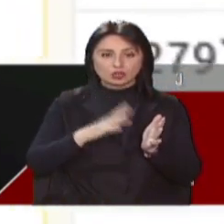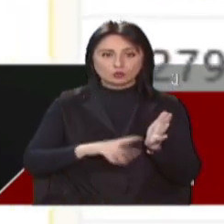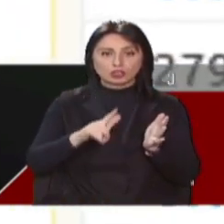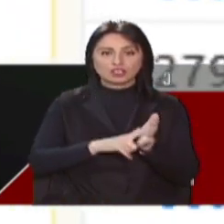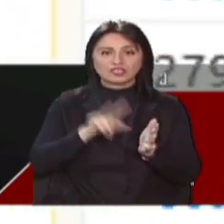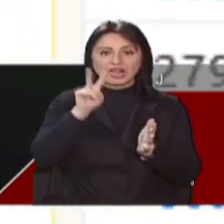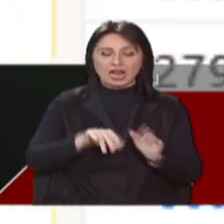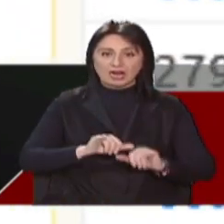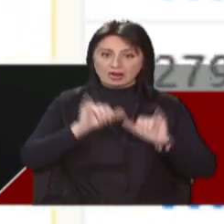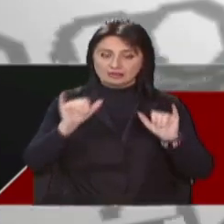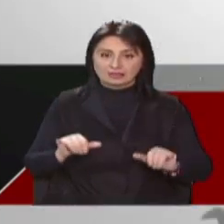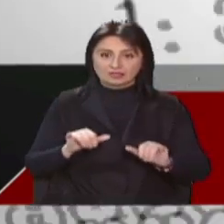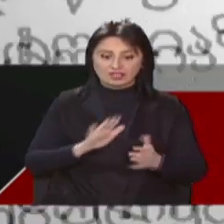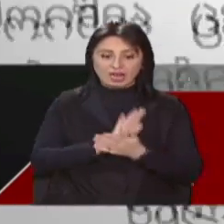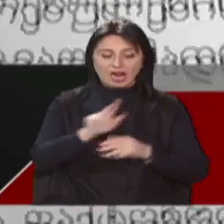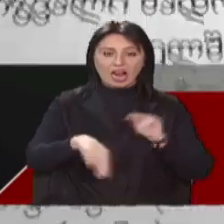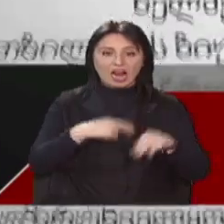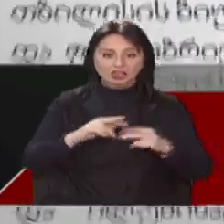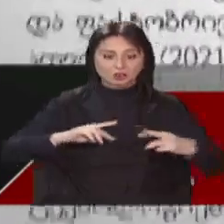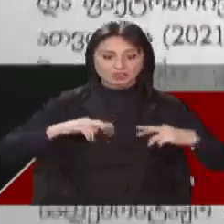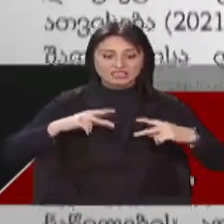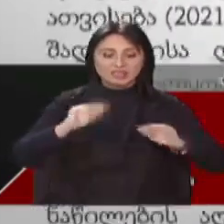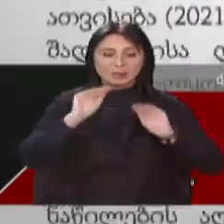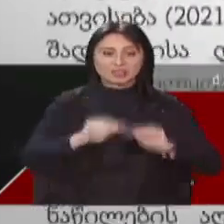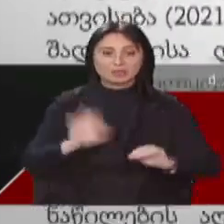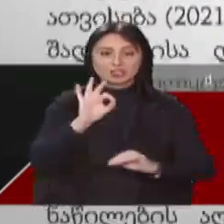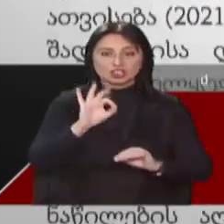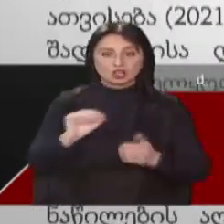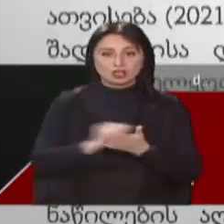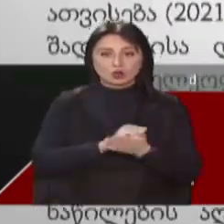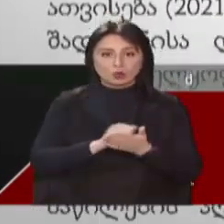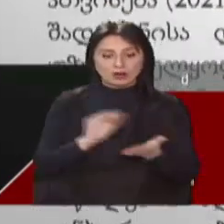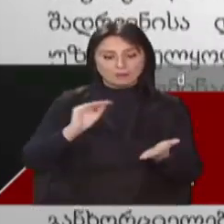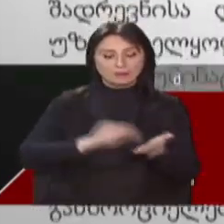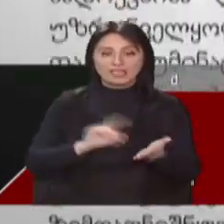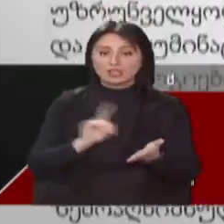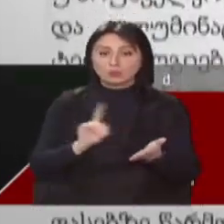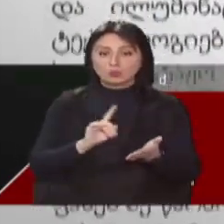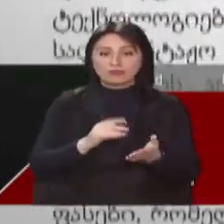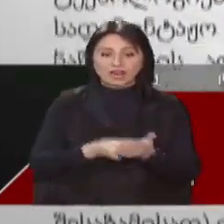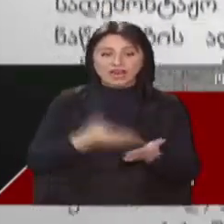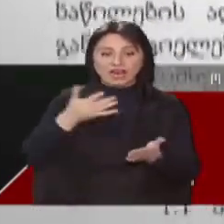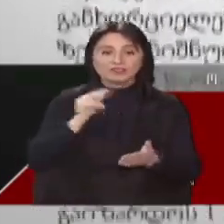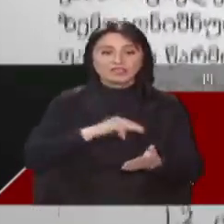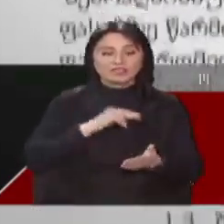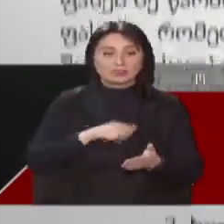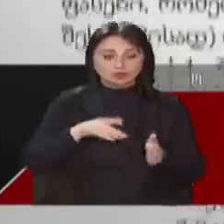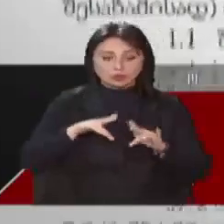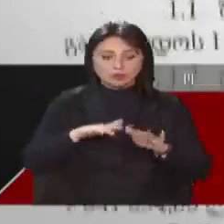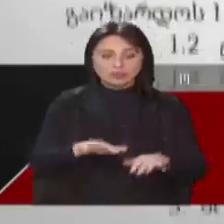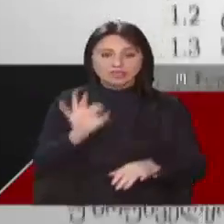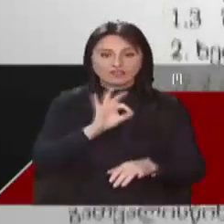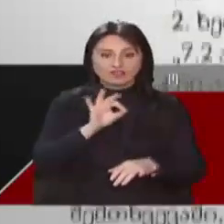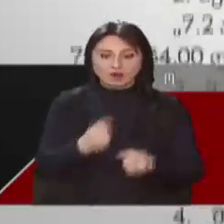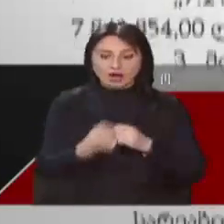1.179.987 ლარით გაიზარდა. ხელშეკრულებაში ცვლილებების შეტანის შესახებ დოკუმენტში მითითებულია, რომ გაძვირება სამუშაოების